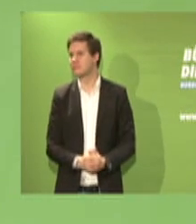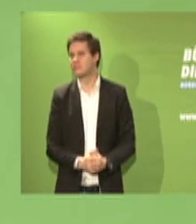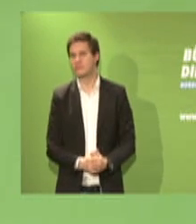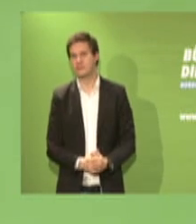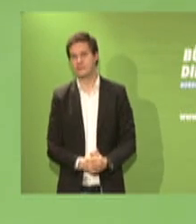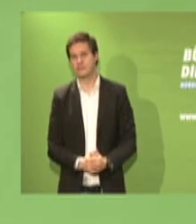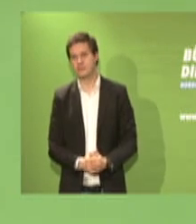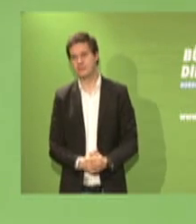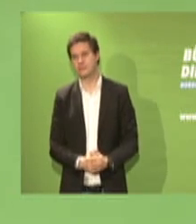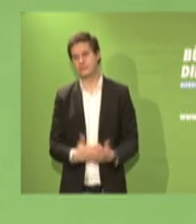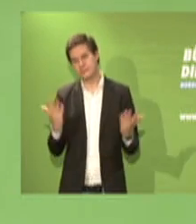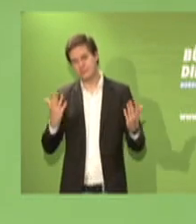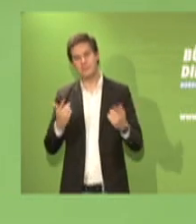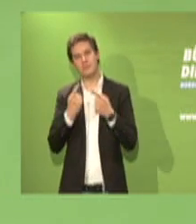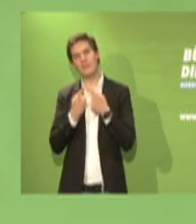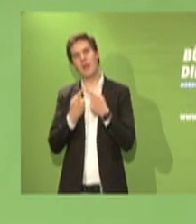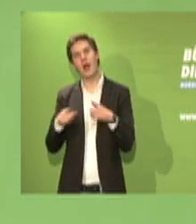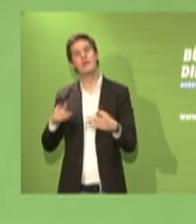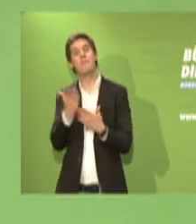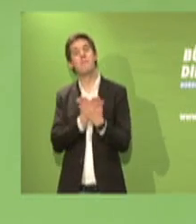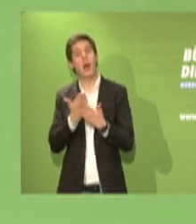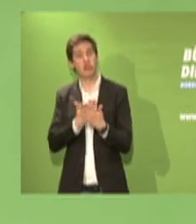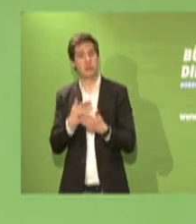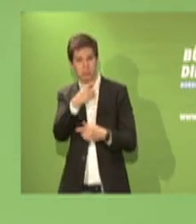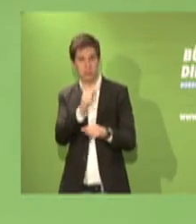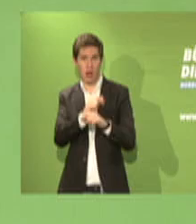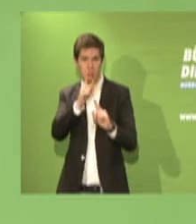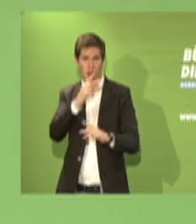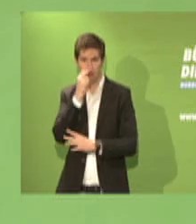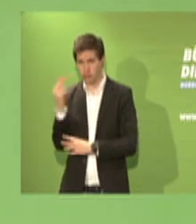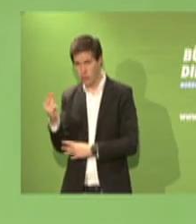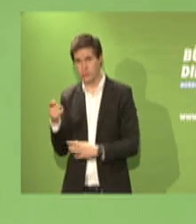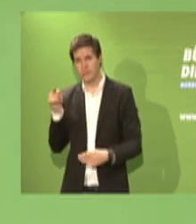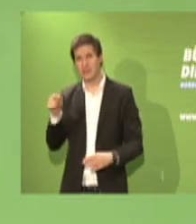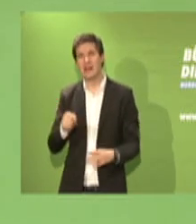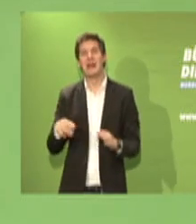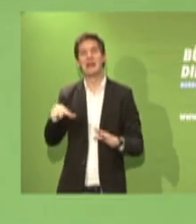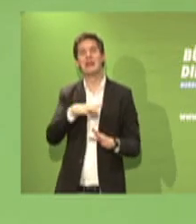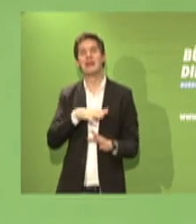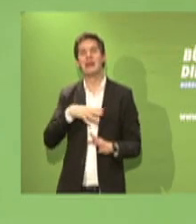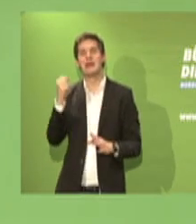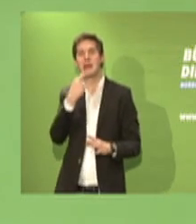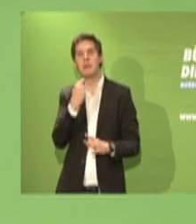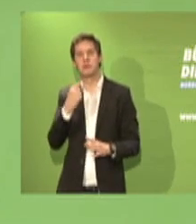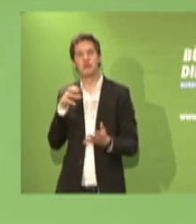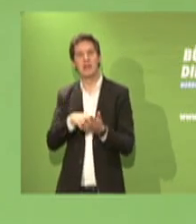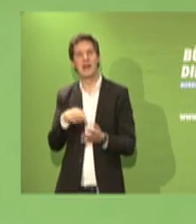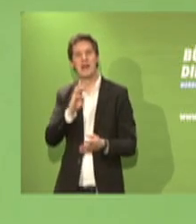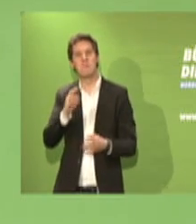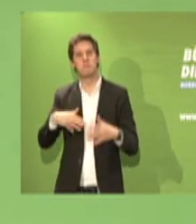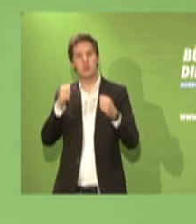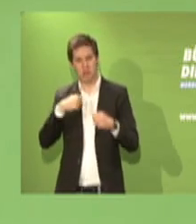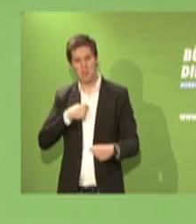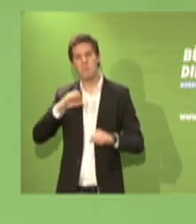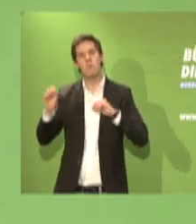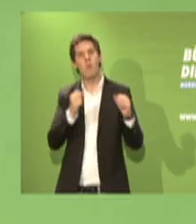Anderes wirklich sehr lobenswertes Beispiel, wo man sich auch was von abgucken kann, ist im Kreis Lippe die Stadt Lemgo. Wir waren mit unserer Mobilitätstour,